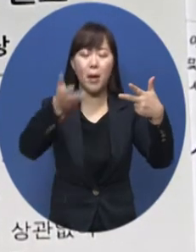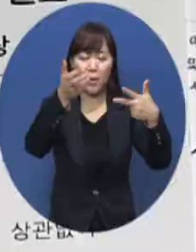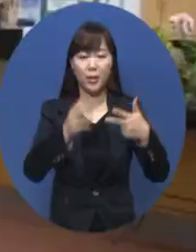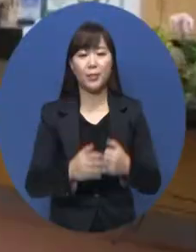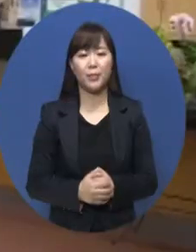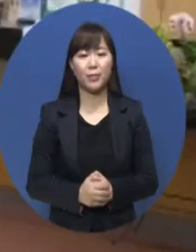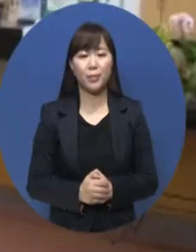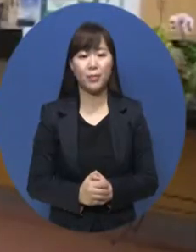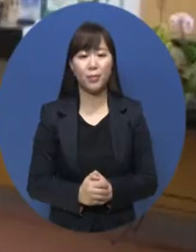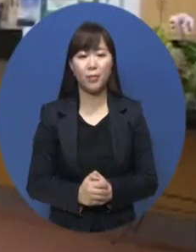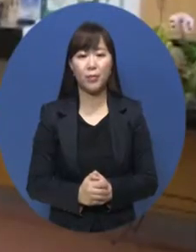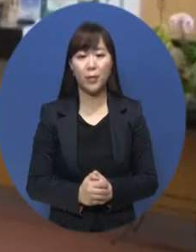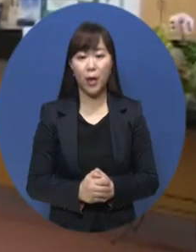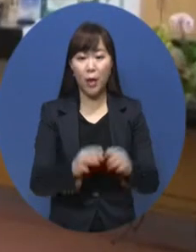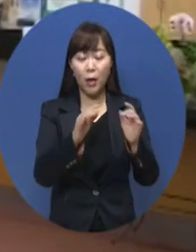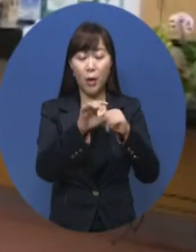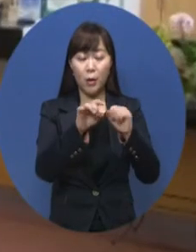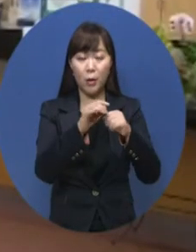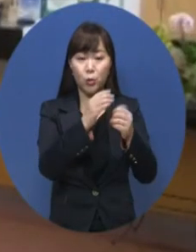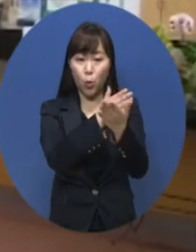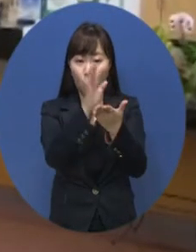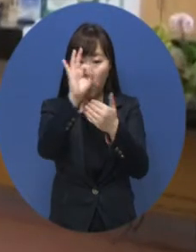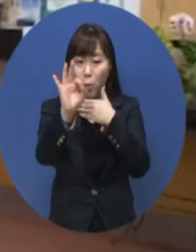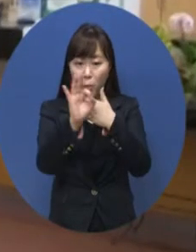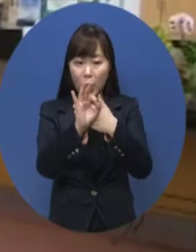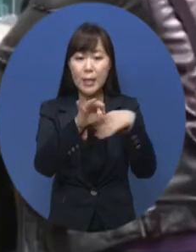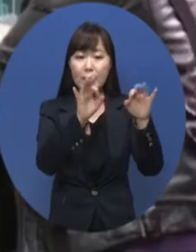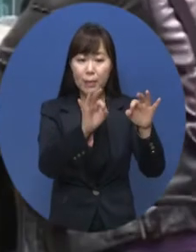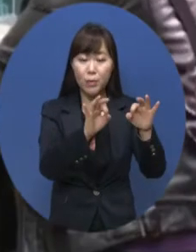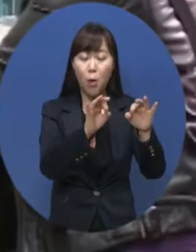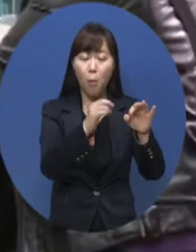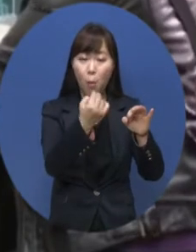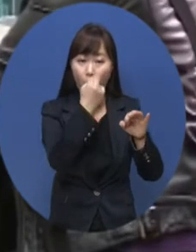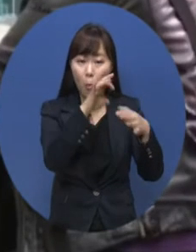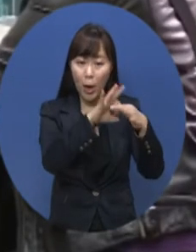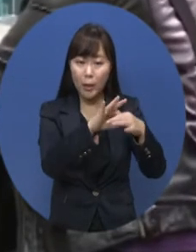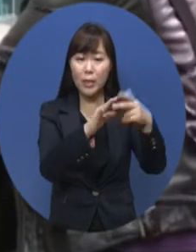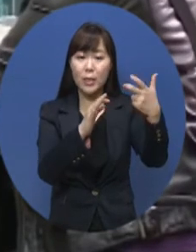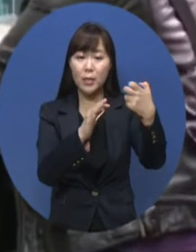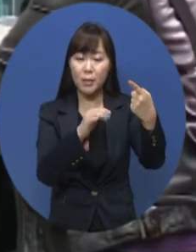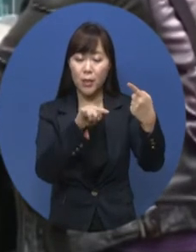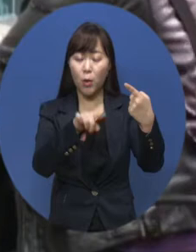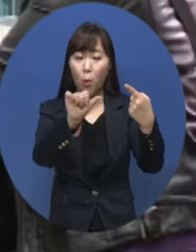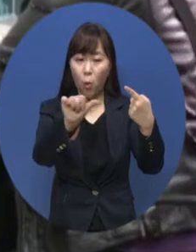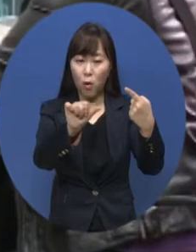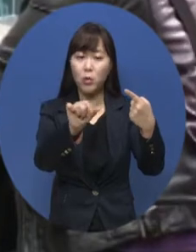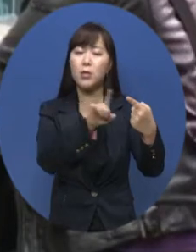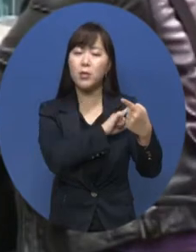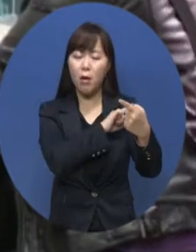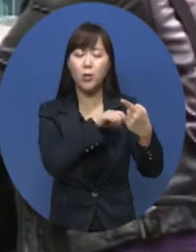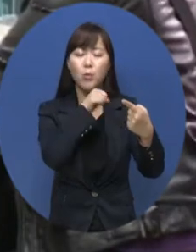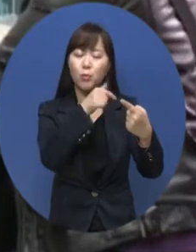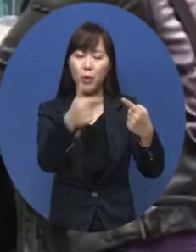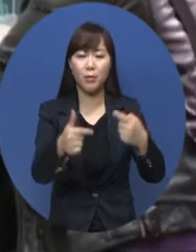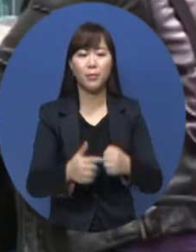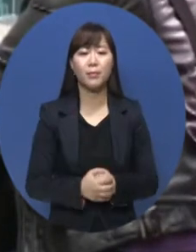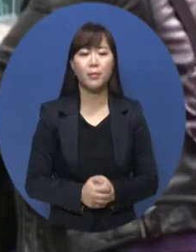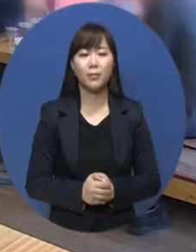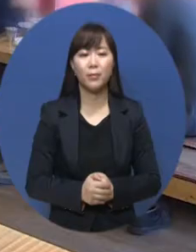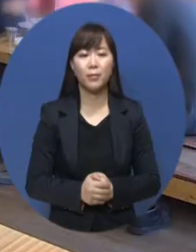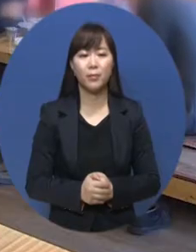나타났습니다. 업종별로 살펴보면 금융 및 보험업이 71.5점으로 가장 높은 점수를